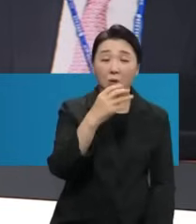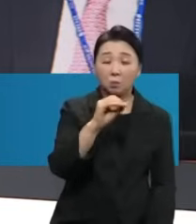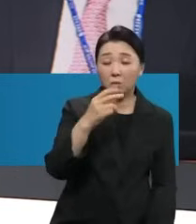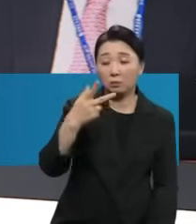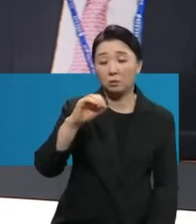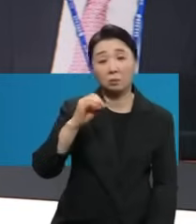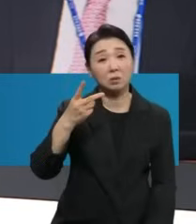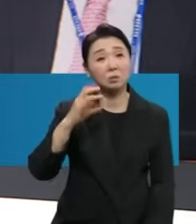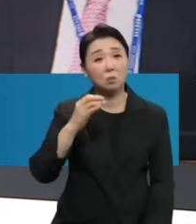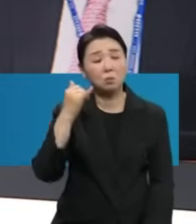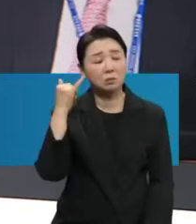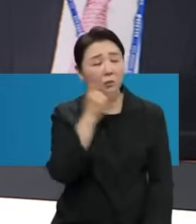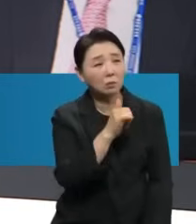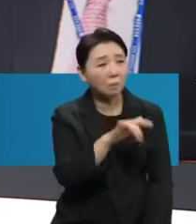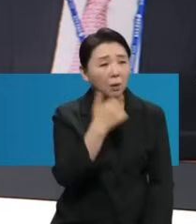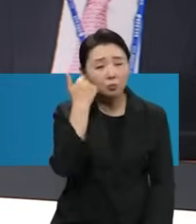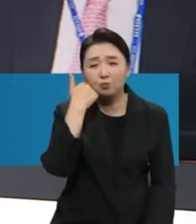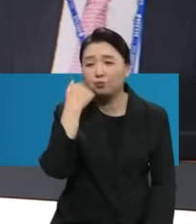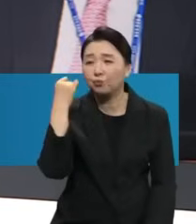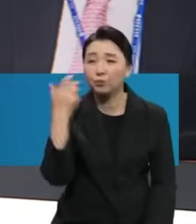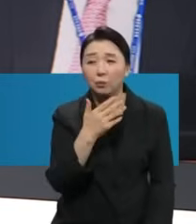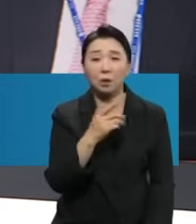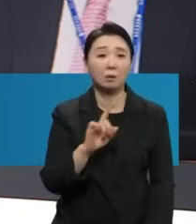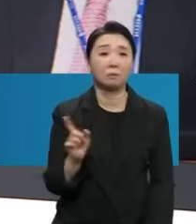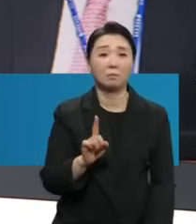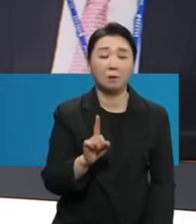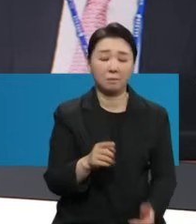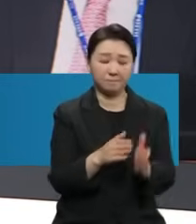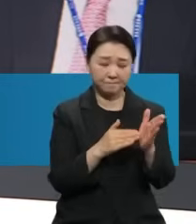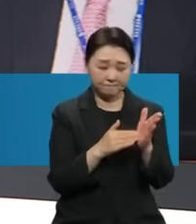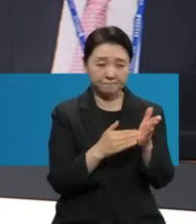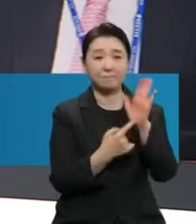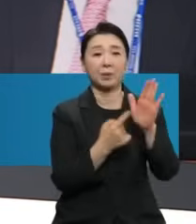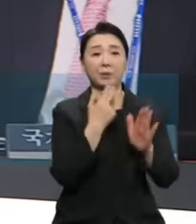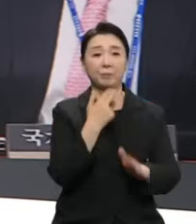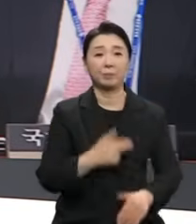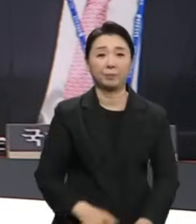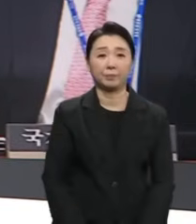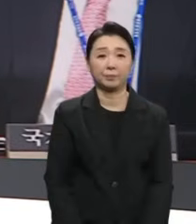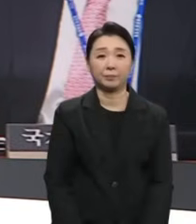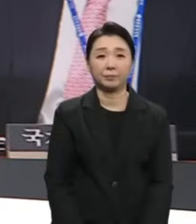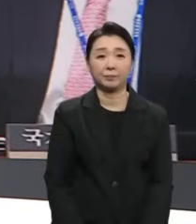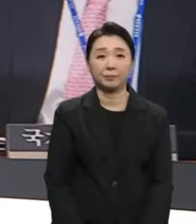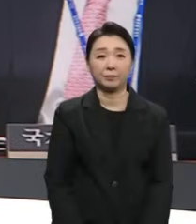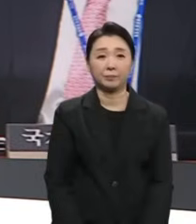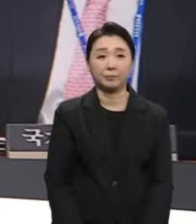02-800-7070에 대해선 이게 누구의 전화인지 기밀이라며 밝히지 않았습니다. 유선희 기자입니다.